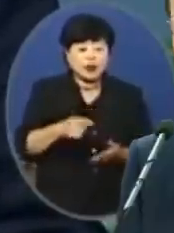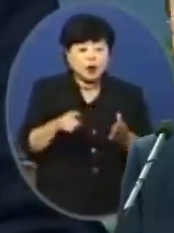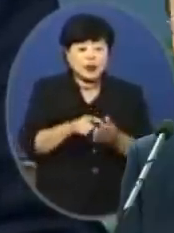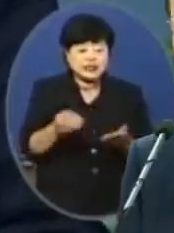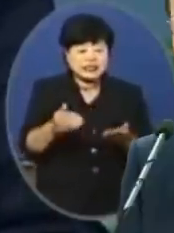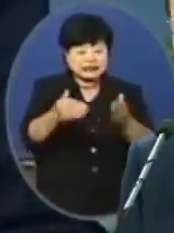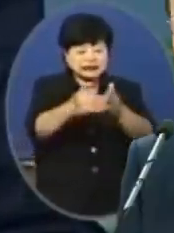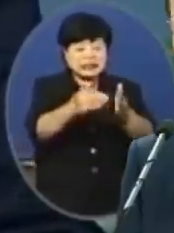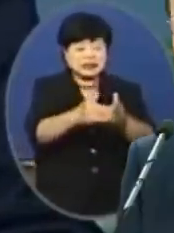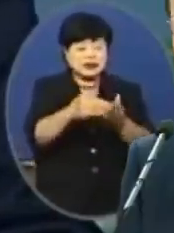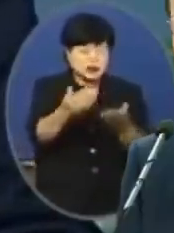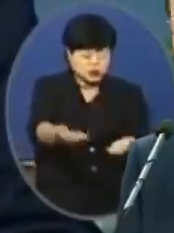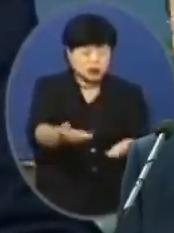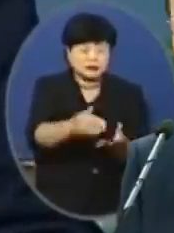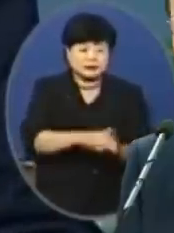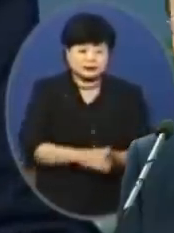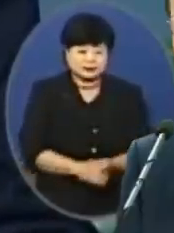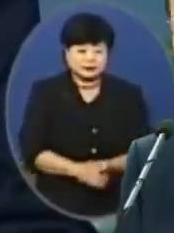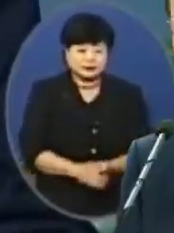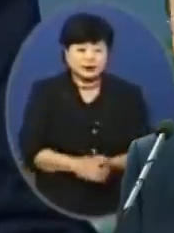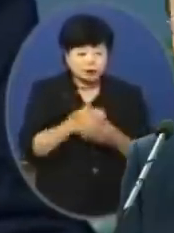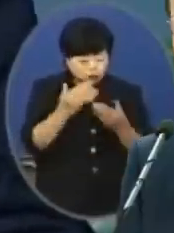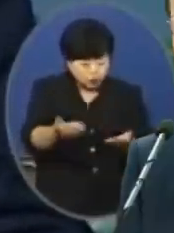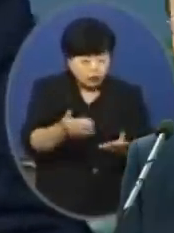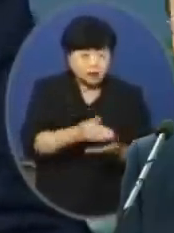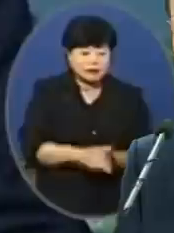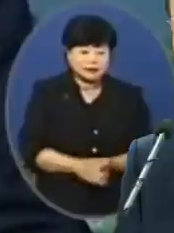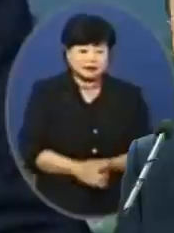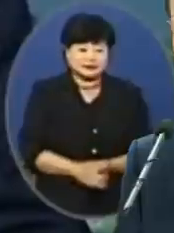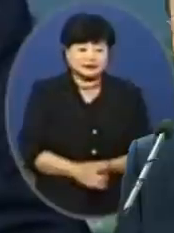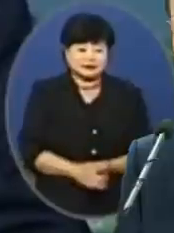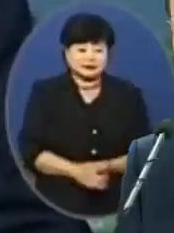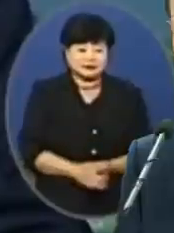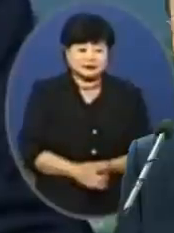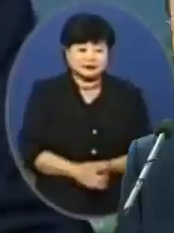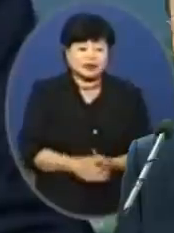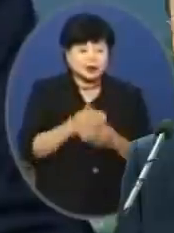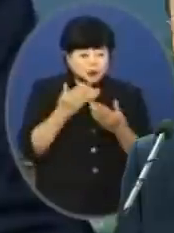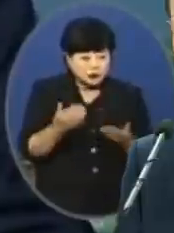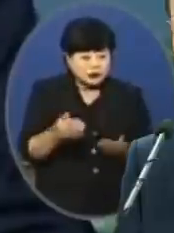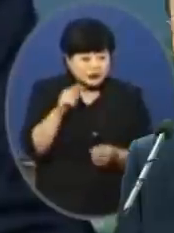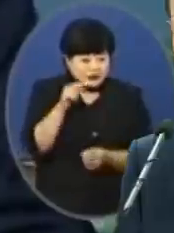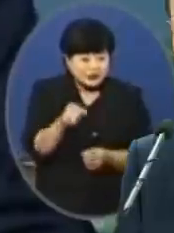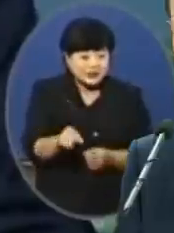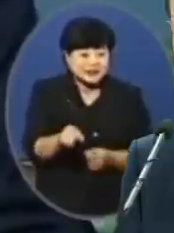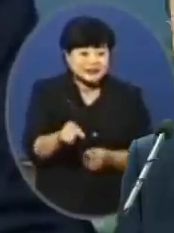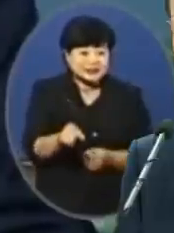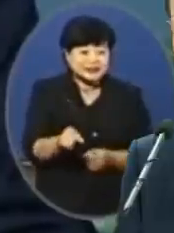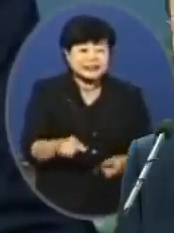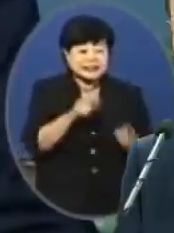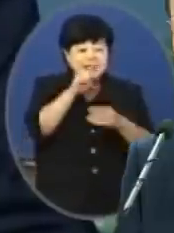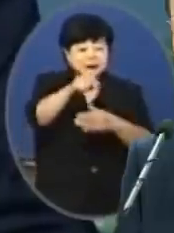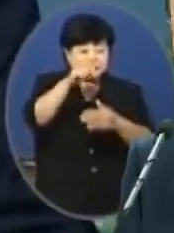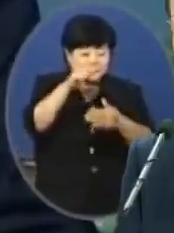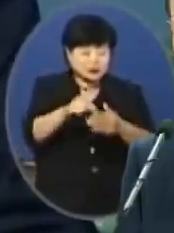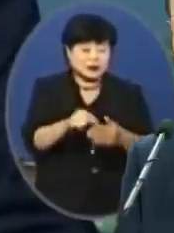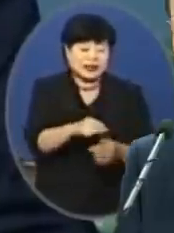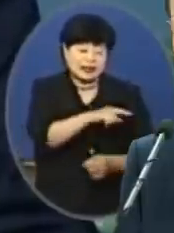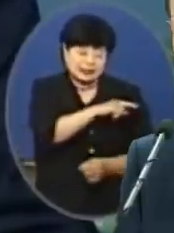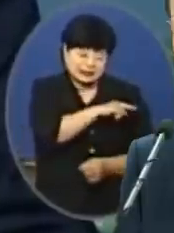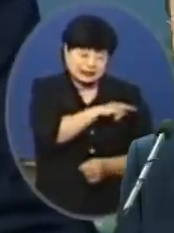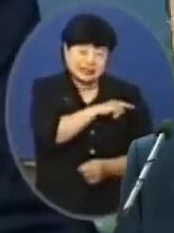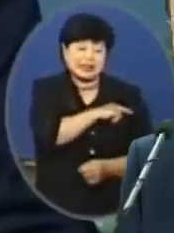일해 놓았으니까 쉬어라. 쉬어 쉬어. 여러분은 쉬는 것이 여러분 삶에